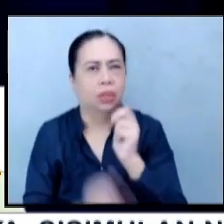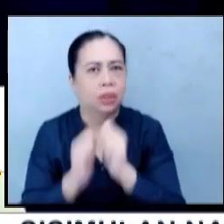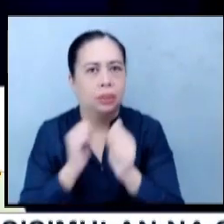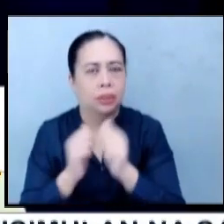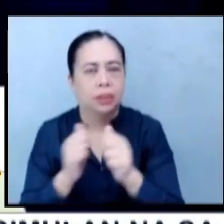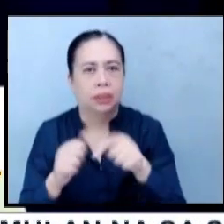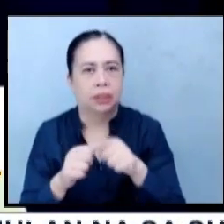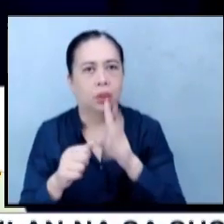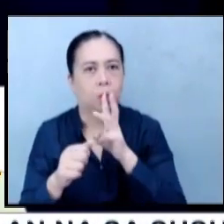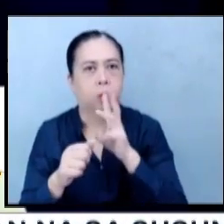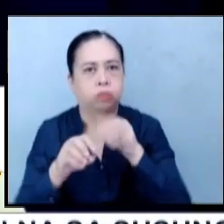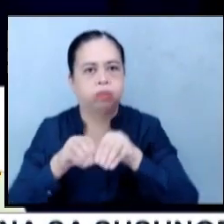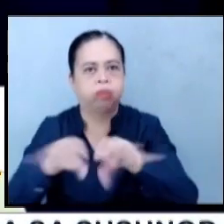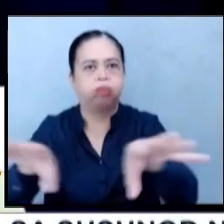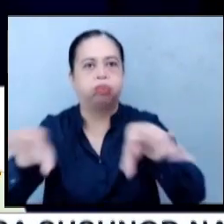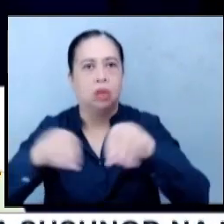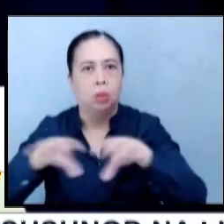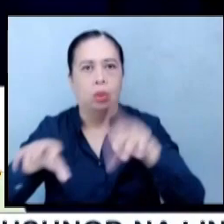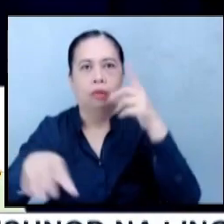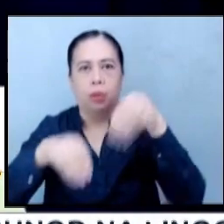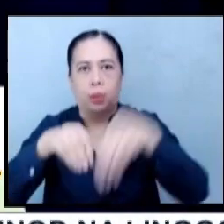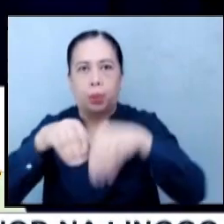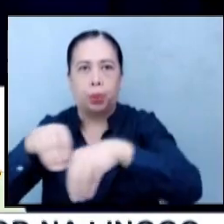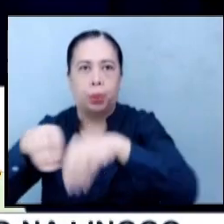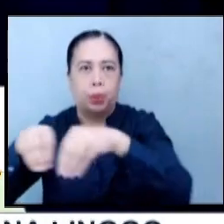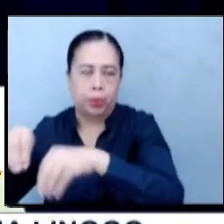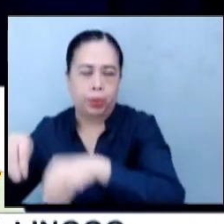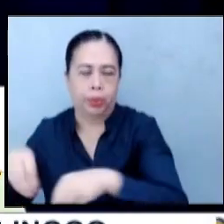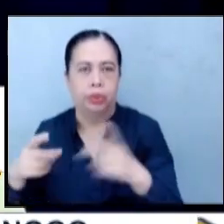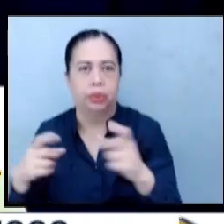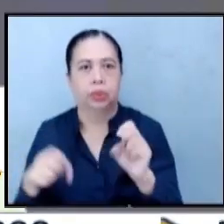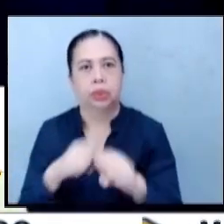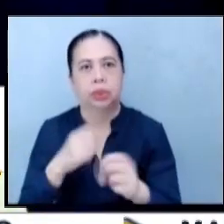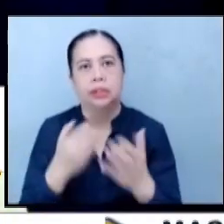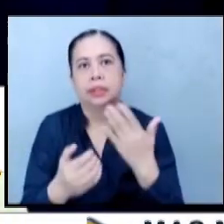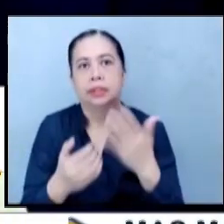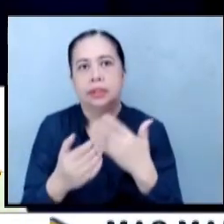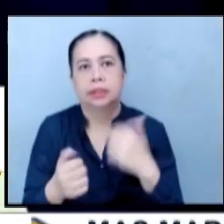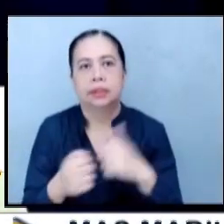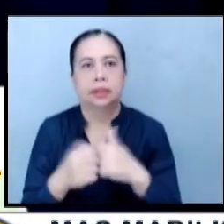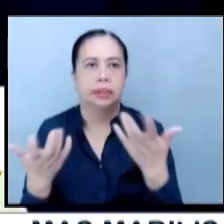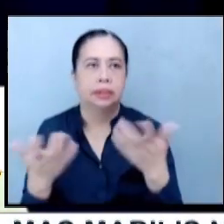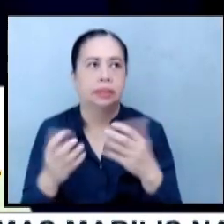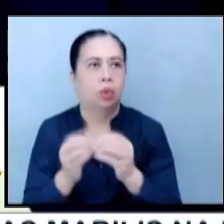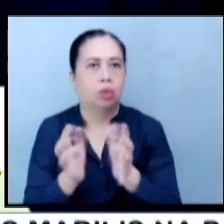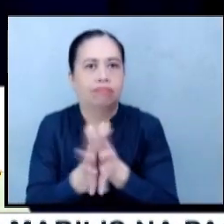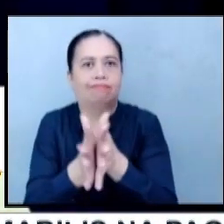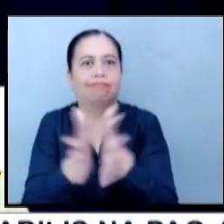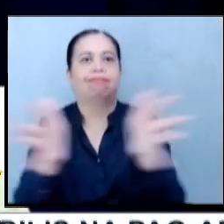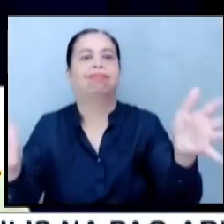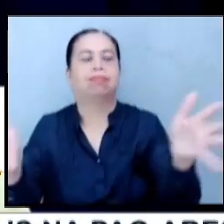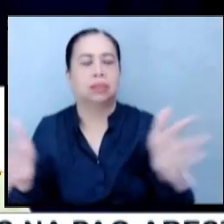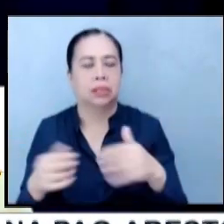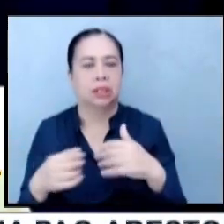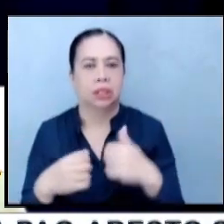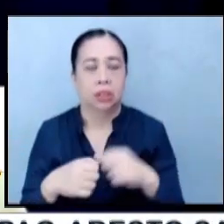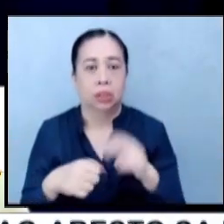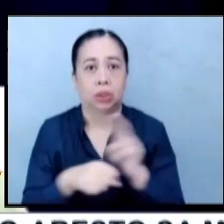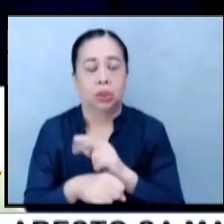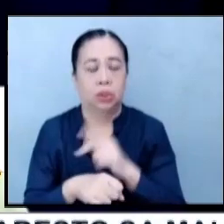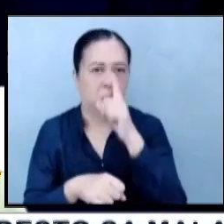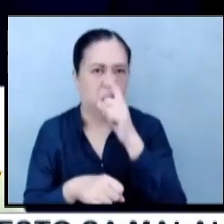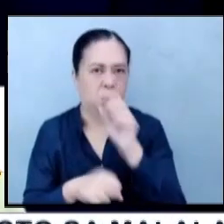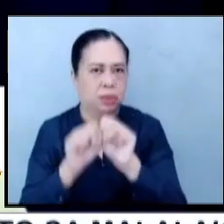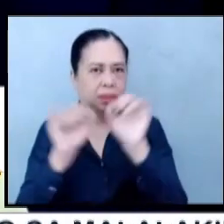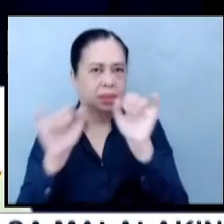irrigation para mabilis ma-implement at maka-increase tayo ng hectareage. Sa ngayon, na-recovery natin using old systems or drying